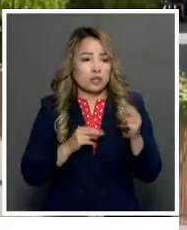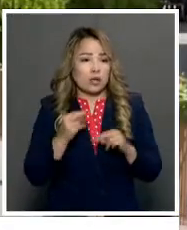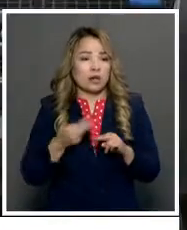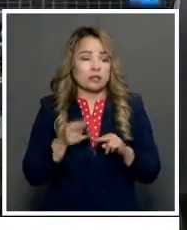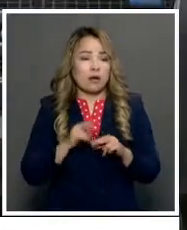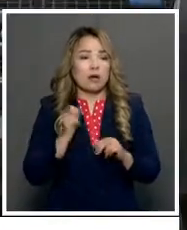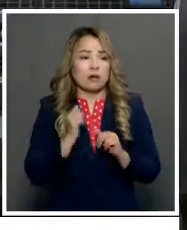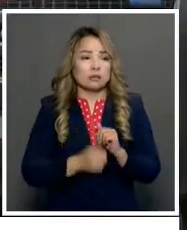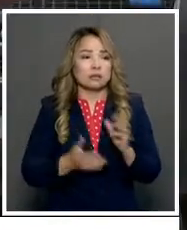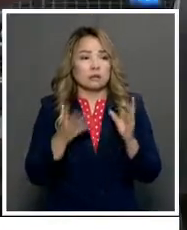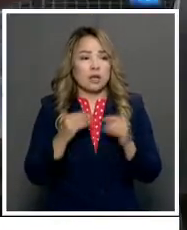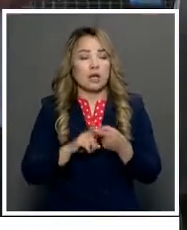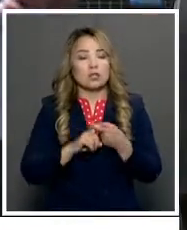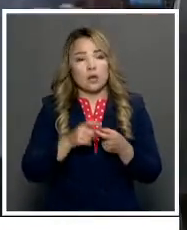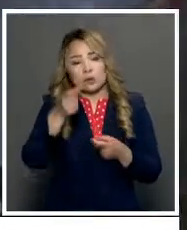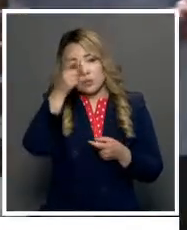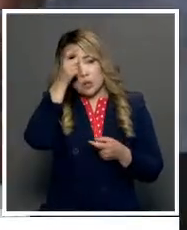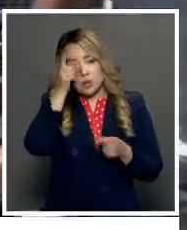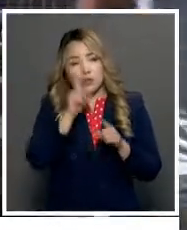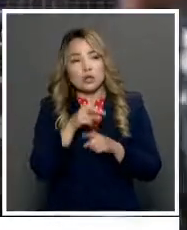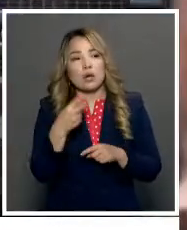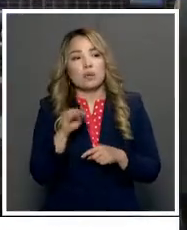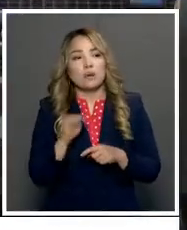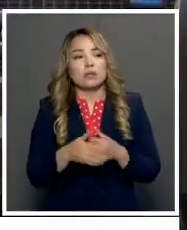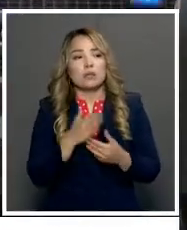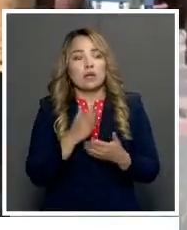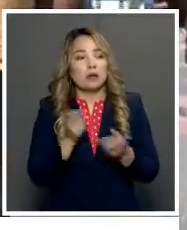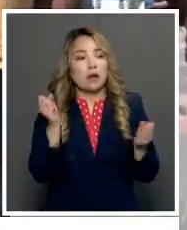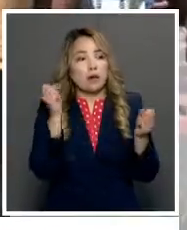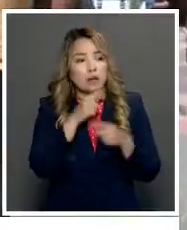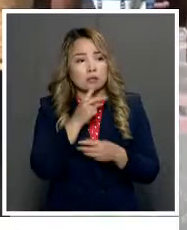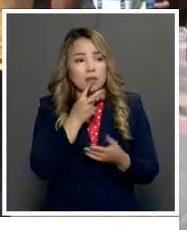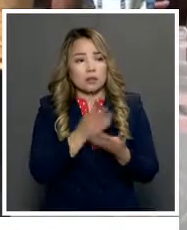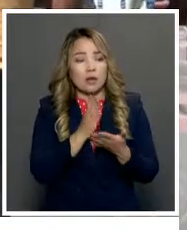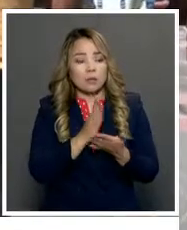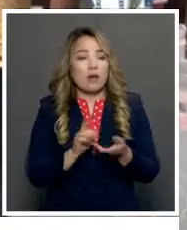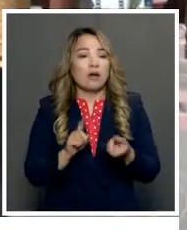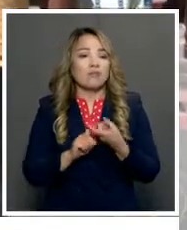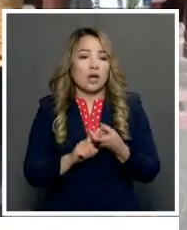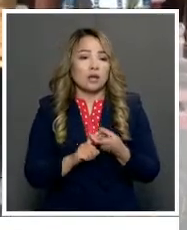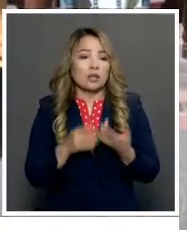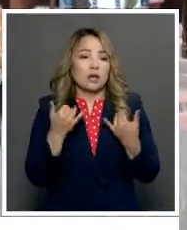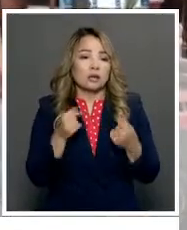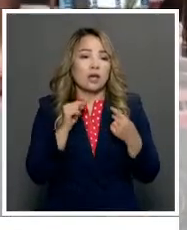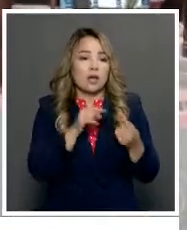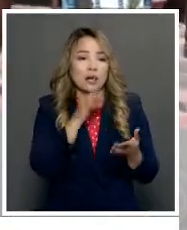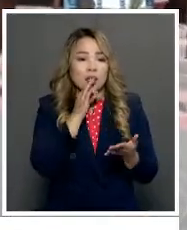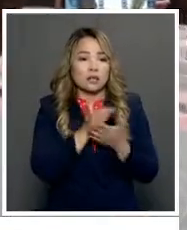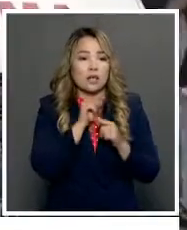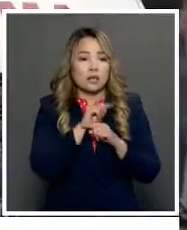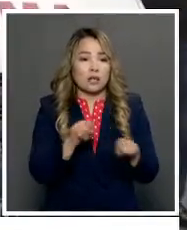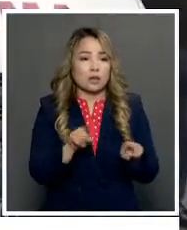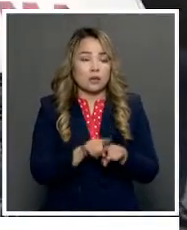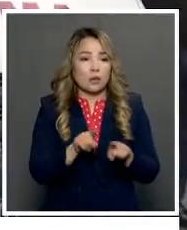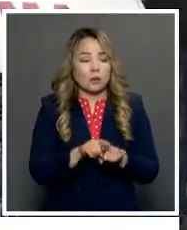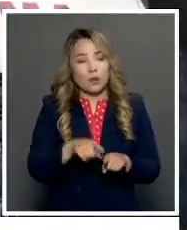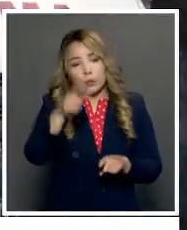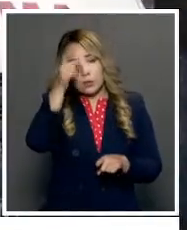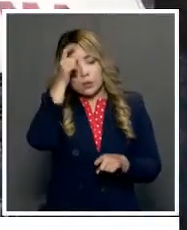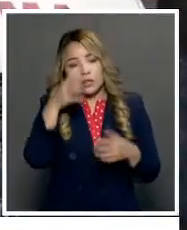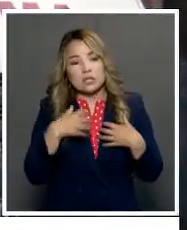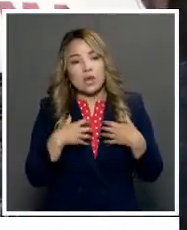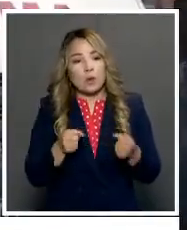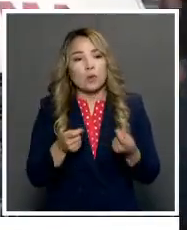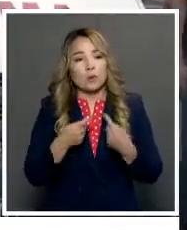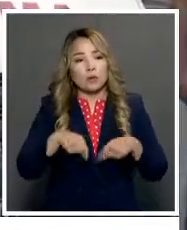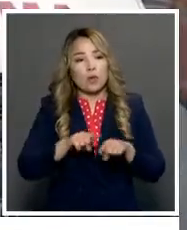сайын инфекция 20 мыңнан астам адамнан анықталып отыр. Ел билігі тұрғындарды вирусқа қарсы вакцина алуға үндейді. Түркияның денсаулық сақтау министрі